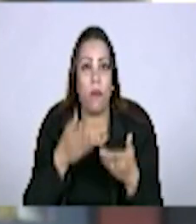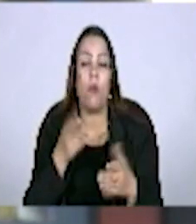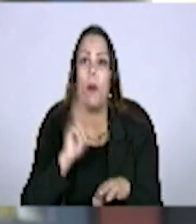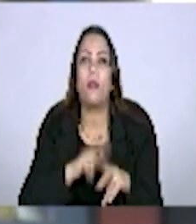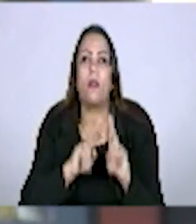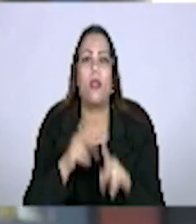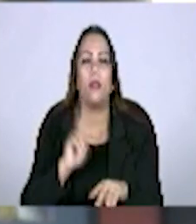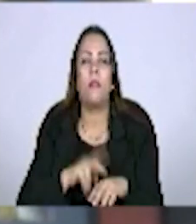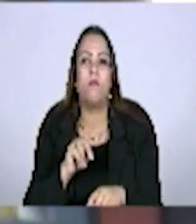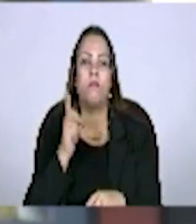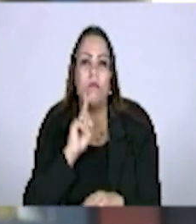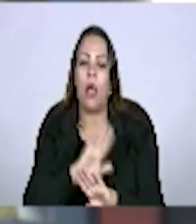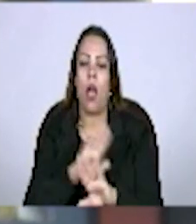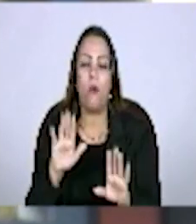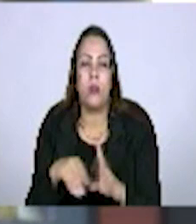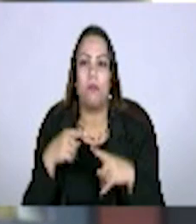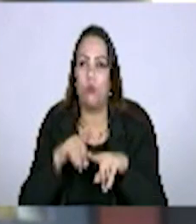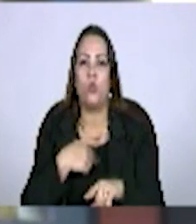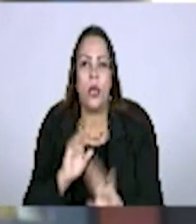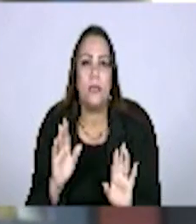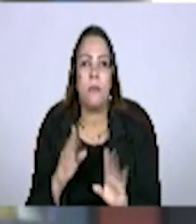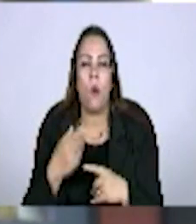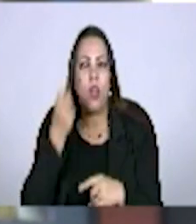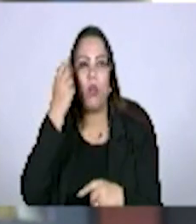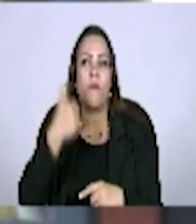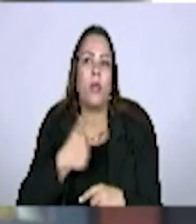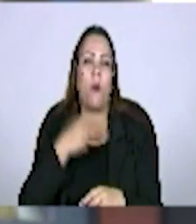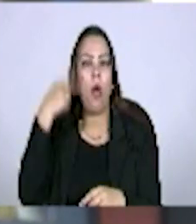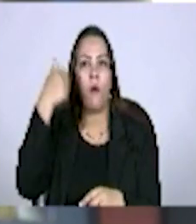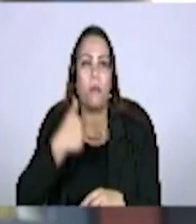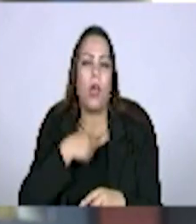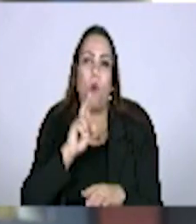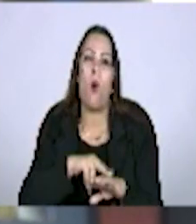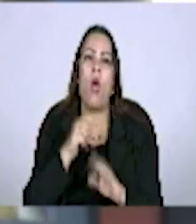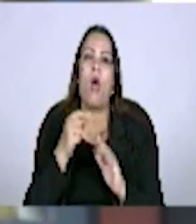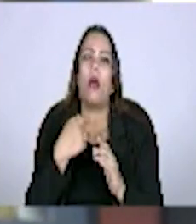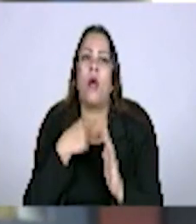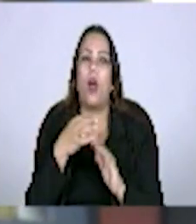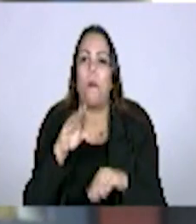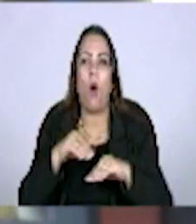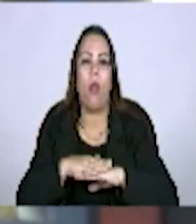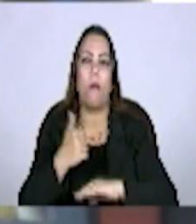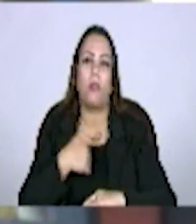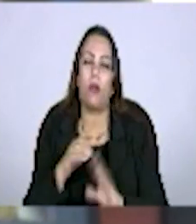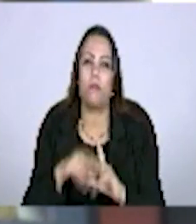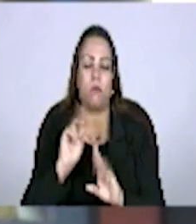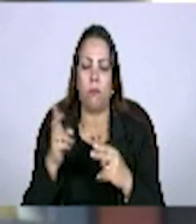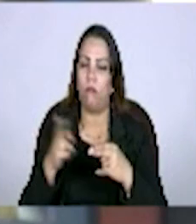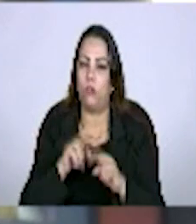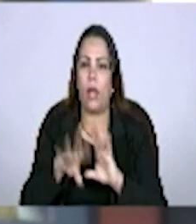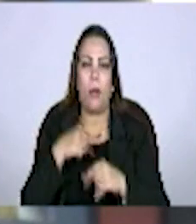تعتقد ان هي لا تتماشى مك ولا مع ثقافتك ولا افكارك ولا قيمك فتيجي ترفضها تقول الاشياء دي انا